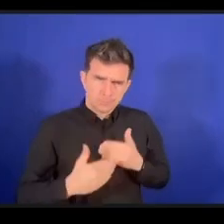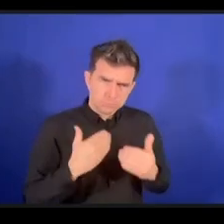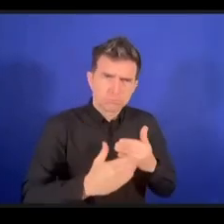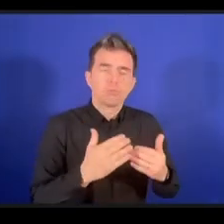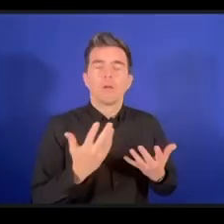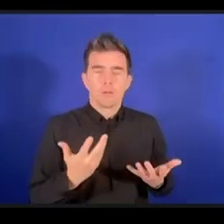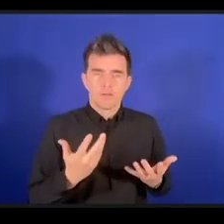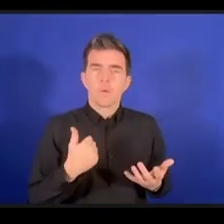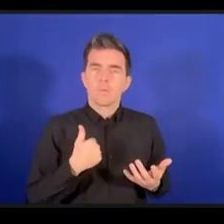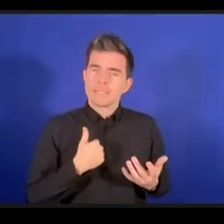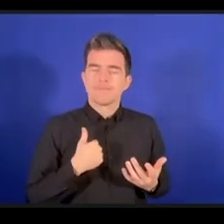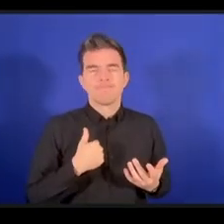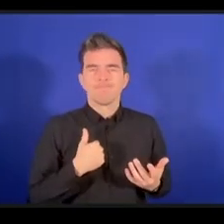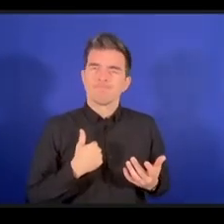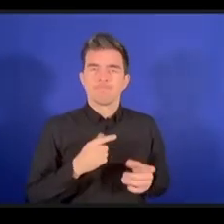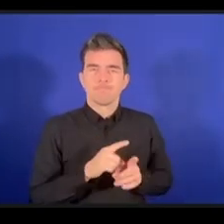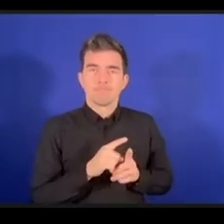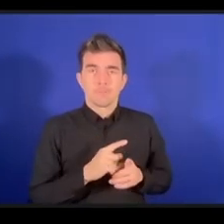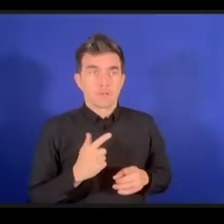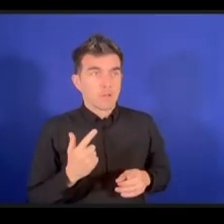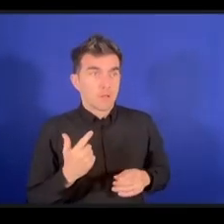完成的不尽如人意。